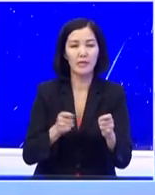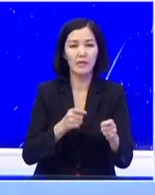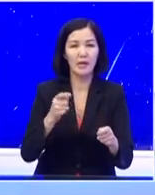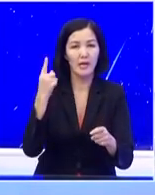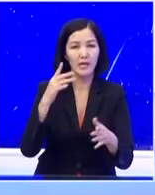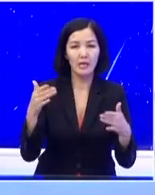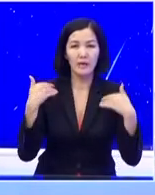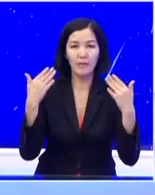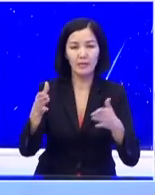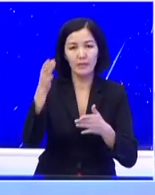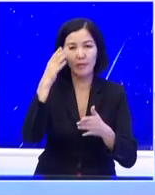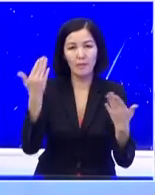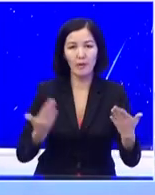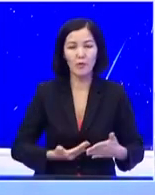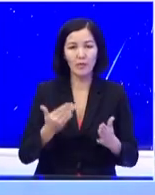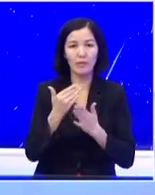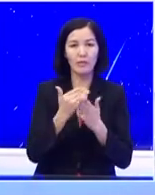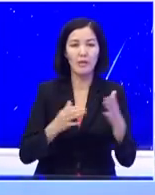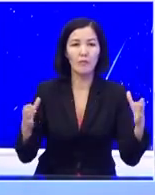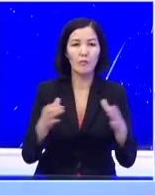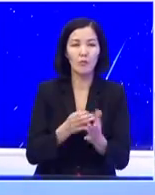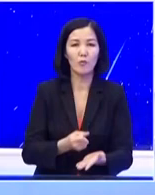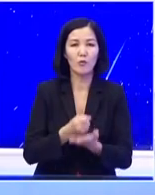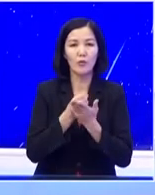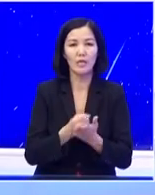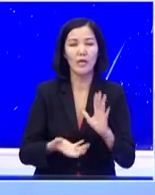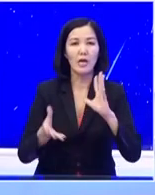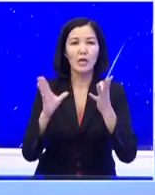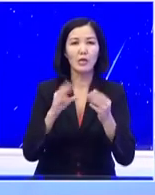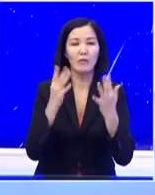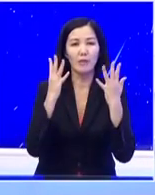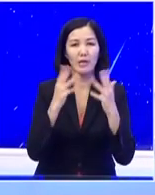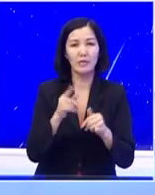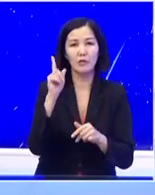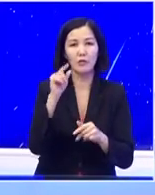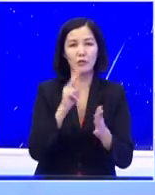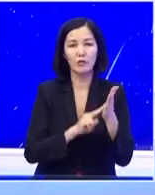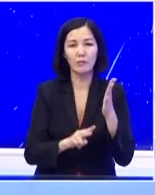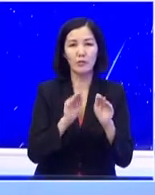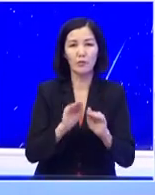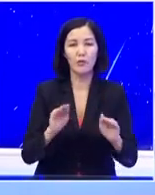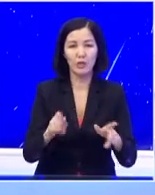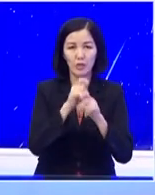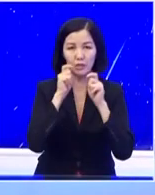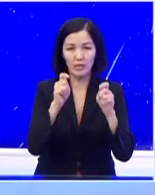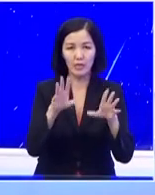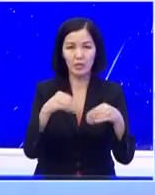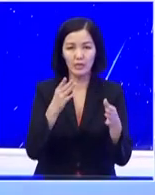игі бастаманы білім және әлеуметтік бағдарламалар бөлімі қолдады. Сөйтіп жалпы саны 170-ке жуық өренге сыйлық